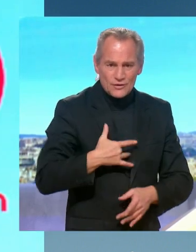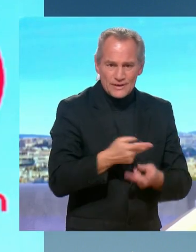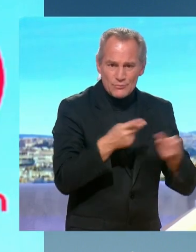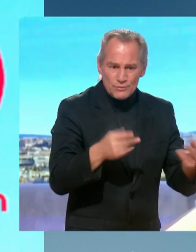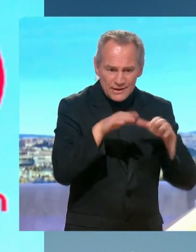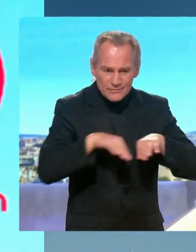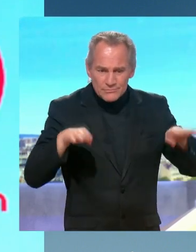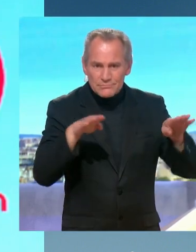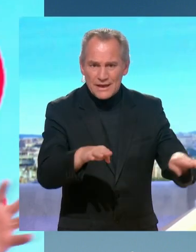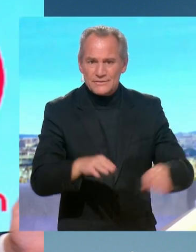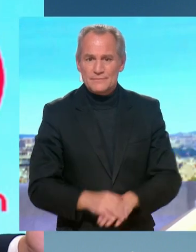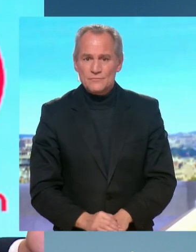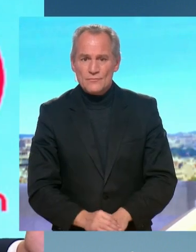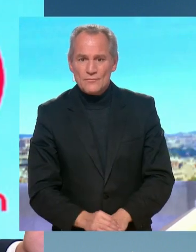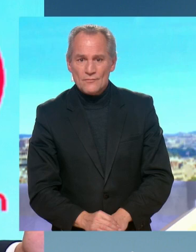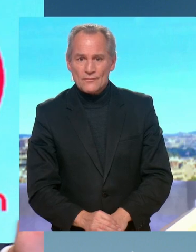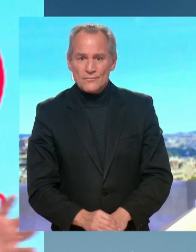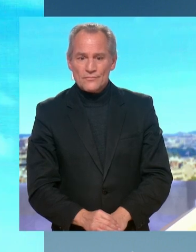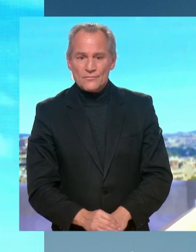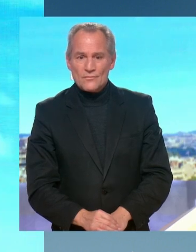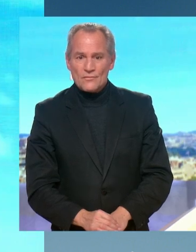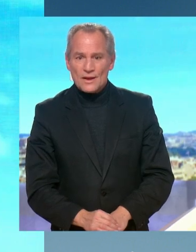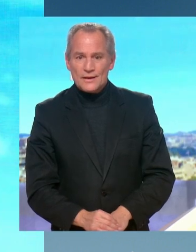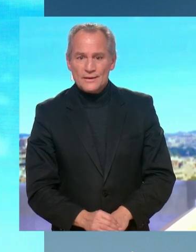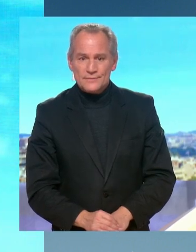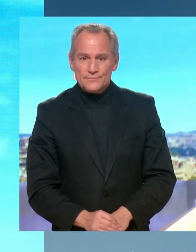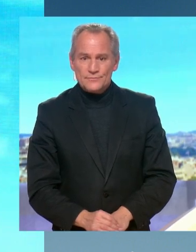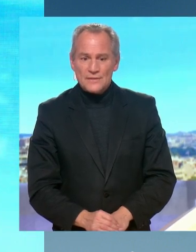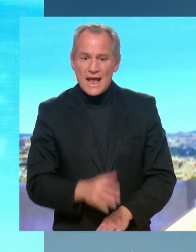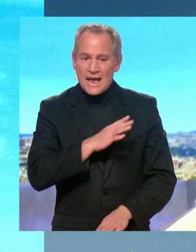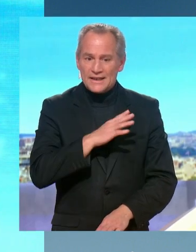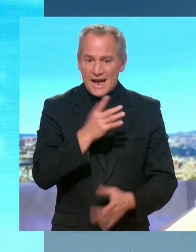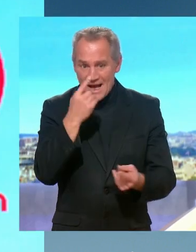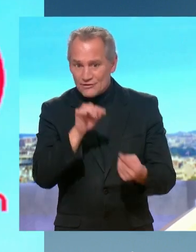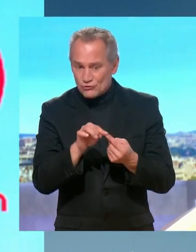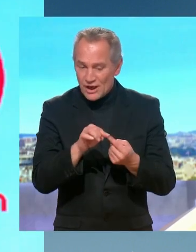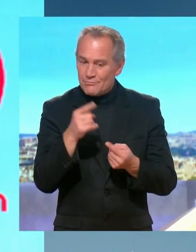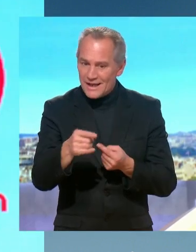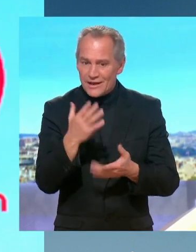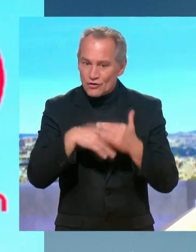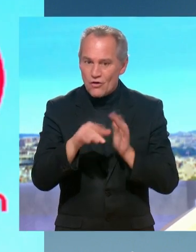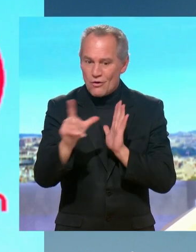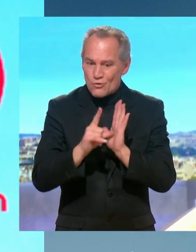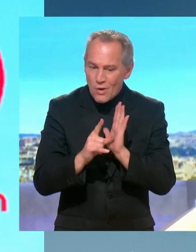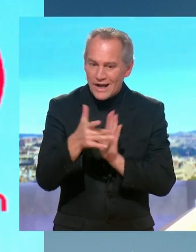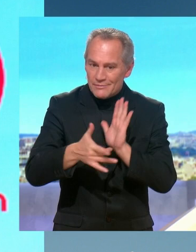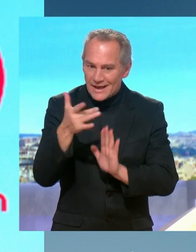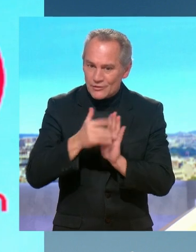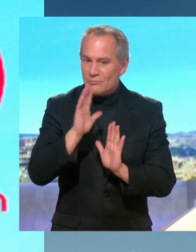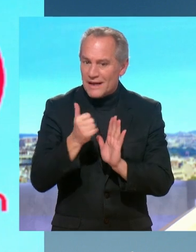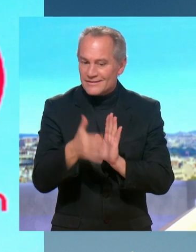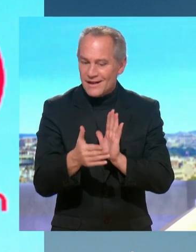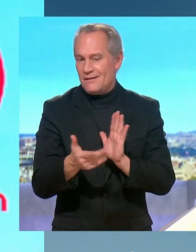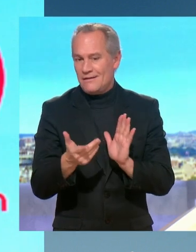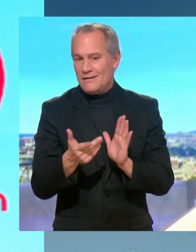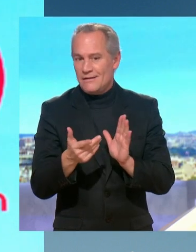un cavalier législatif, il sera censuré par le Conseil constitutionnel. Donc là vous dites, il y a un sujet, mais ça ne sera pas dans cette loi-là. Il y a sans doute un sujet, ça ne sera pas dans cette